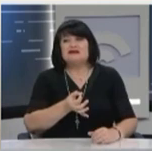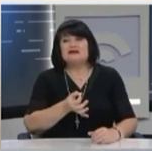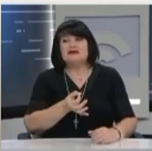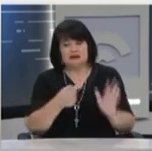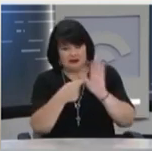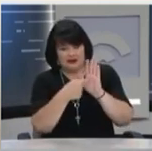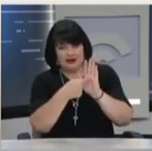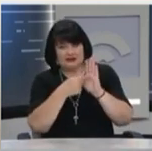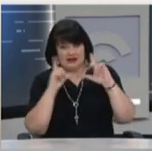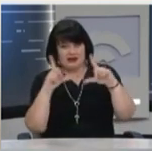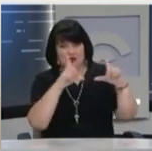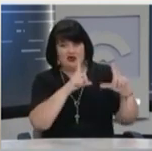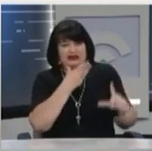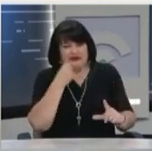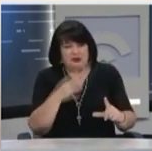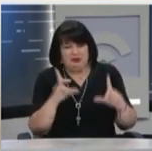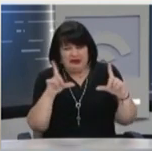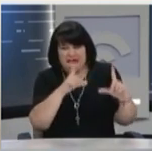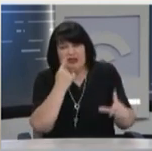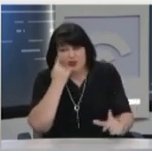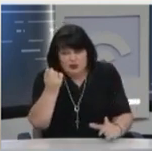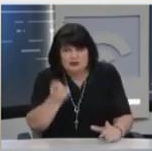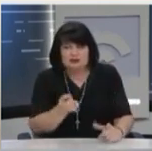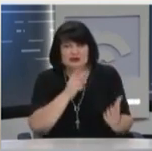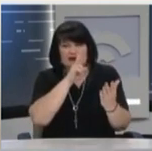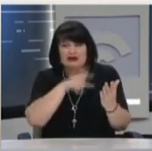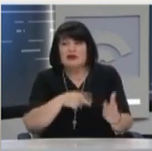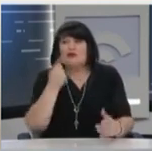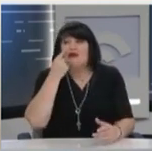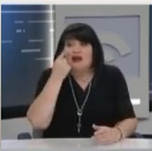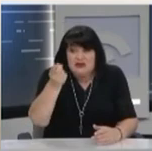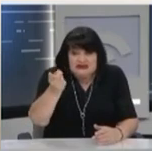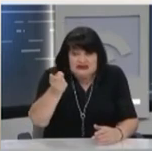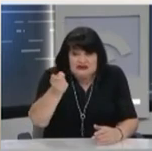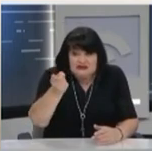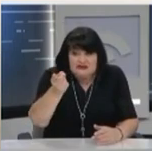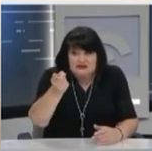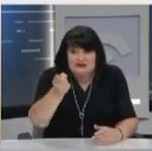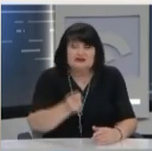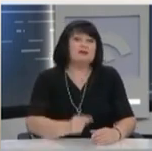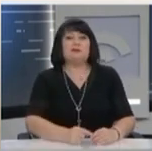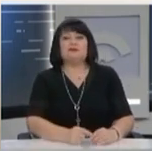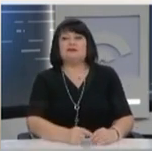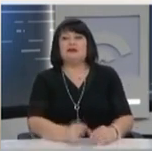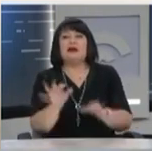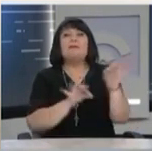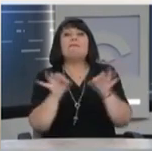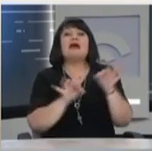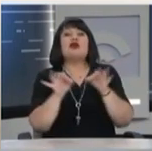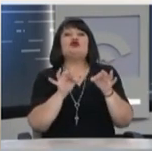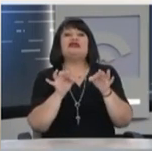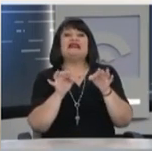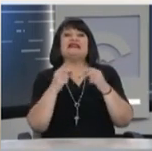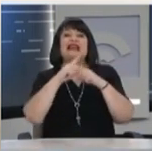να δείξετε αυτές τις εικόνες, ρε παιδιά, της ντροπής, που όταν τις βλέπω εγώ, ντρέπομαι. Να γκρεμίζουν ελληνικές περιουσίες